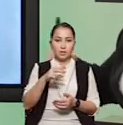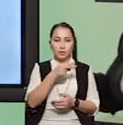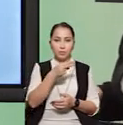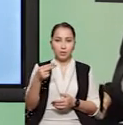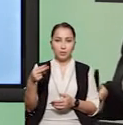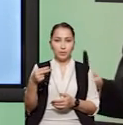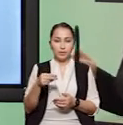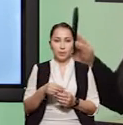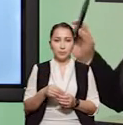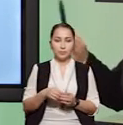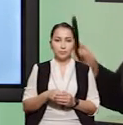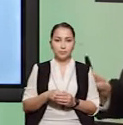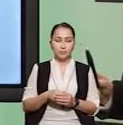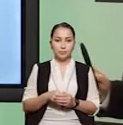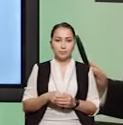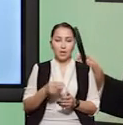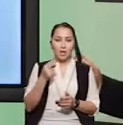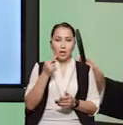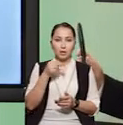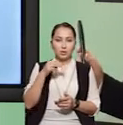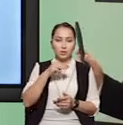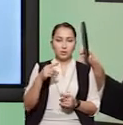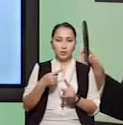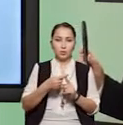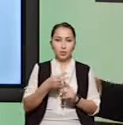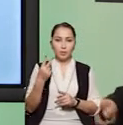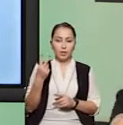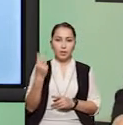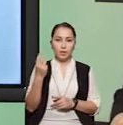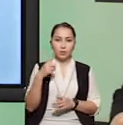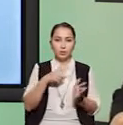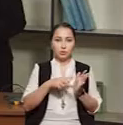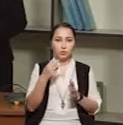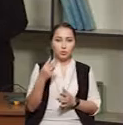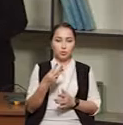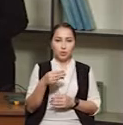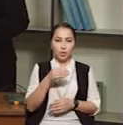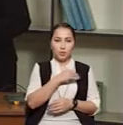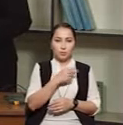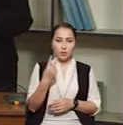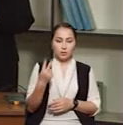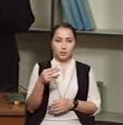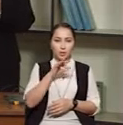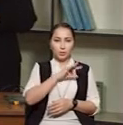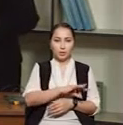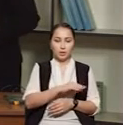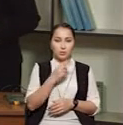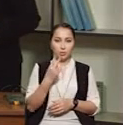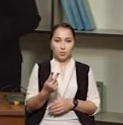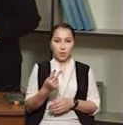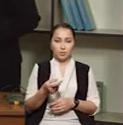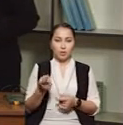T barobar katta T barobar kichkina T qo'shilgan 273. Temperaturalardan ikkitasini